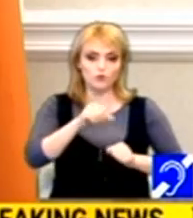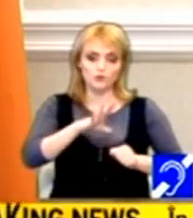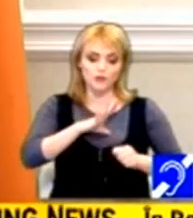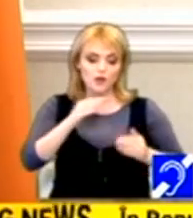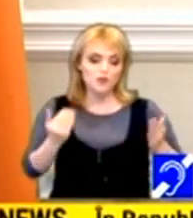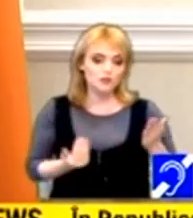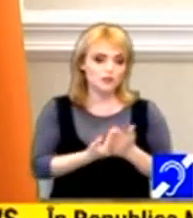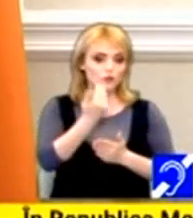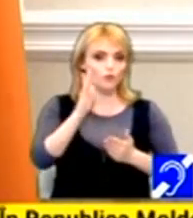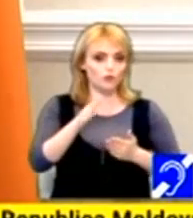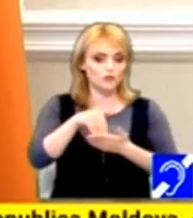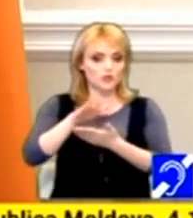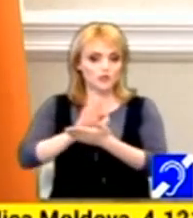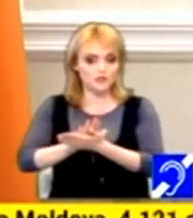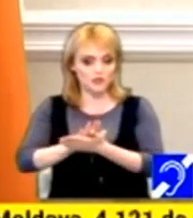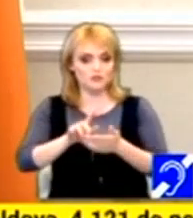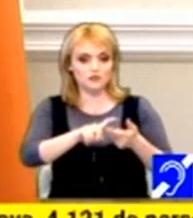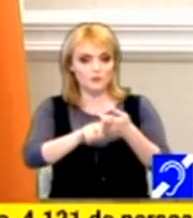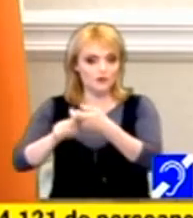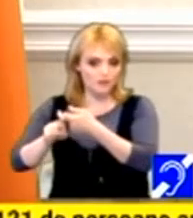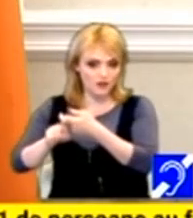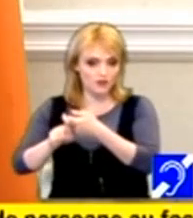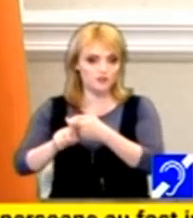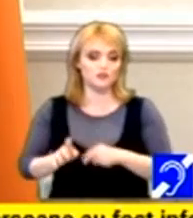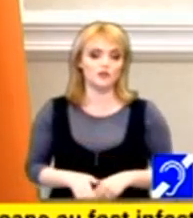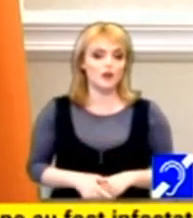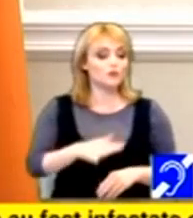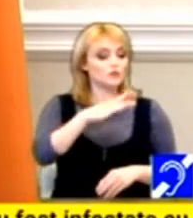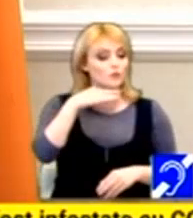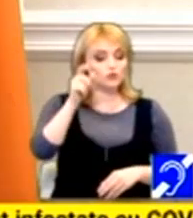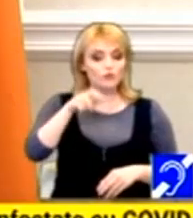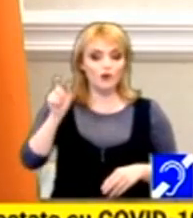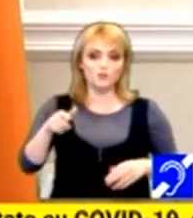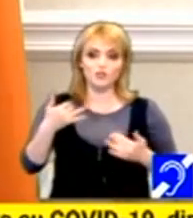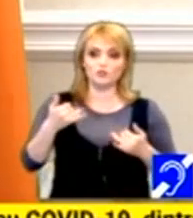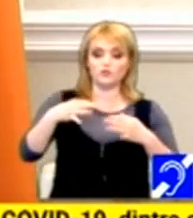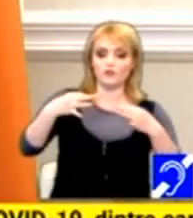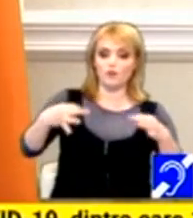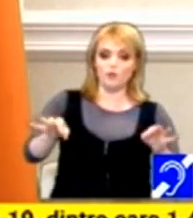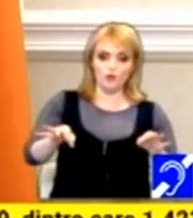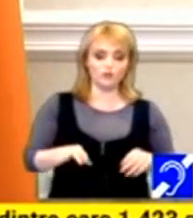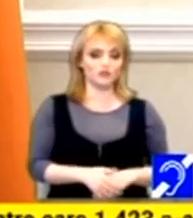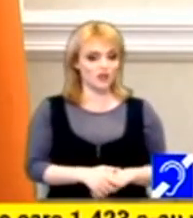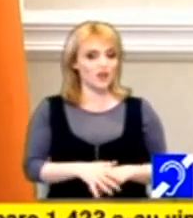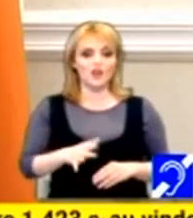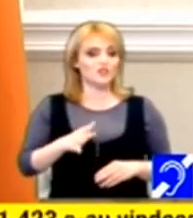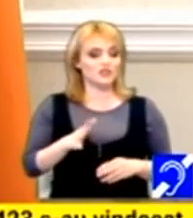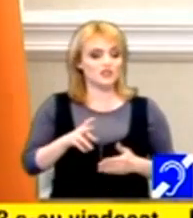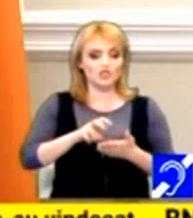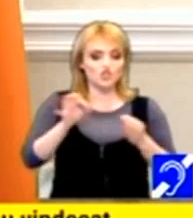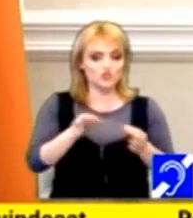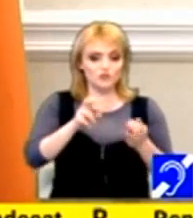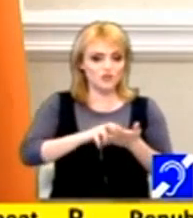prudența. Mulți cetățeni îl păstrează, sunt însă unii care s-au relaxat, trebuie să recunoaștem faptul, iar o